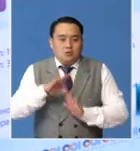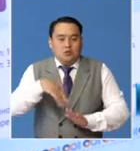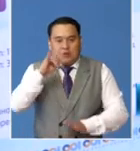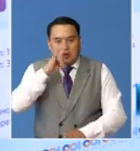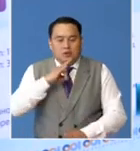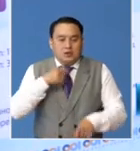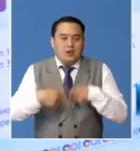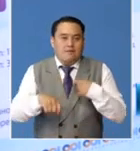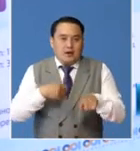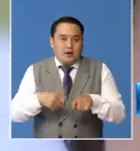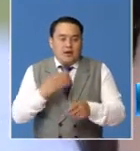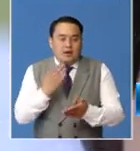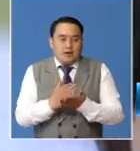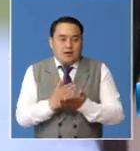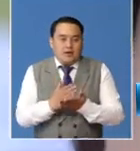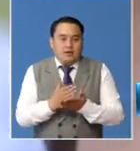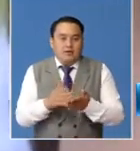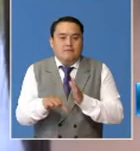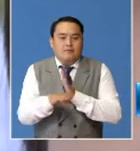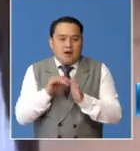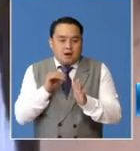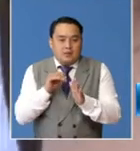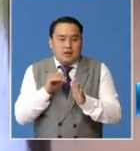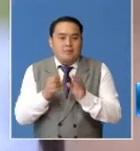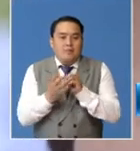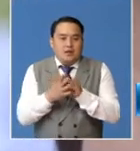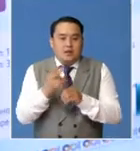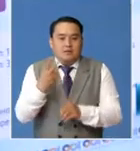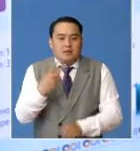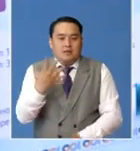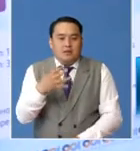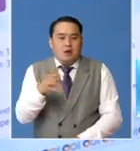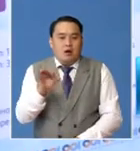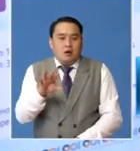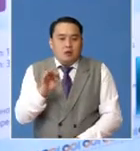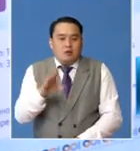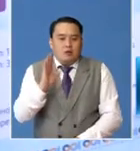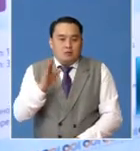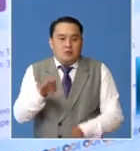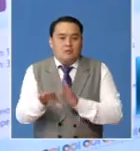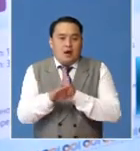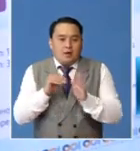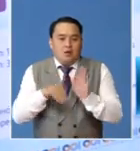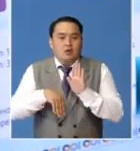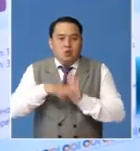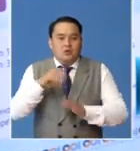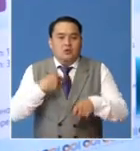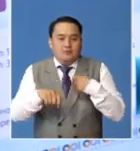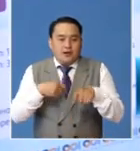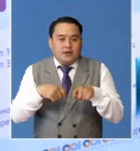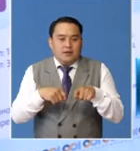Казахстана. Здесь появилось онлайн-голосование. С 15 по 25 октября ежегодно мы будем голосовать за лучшие